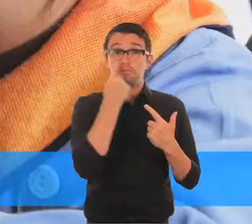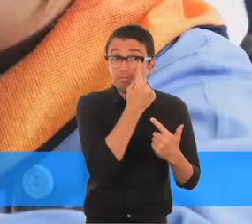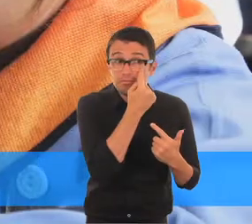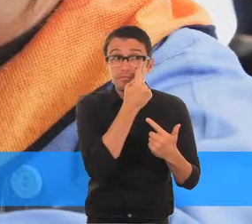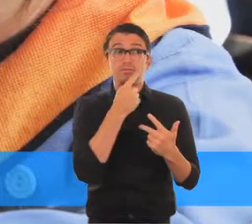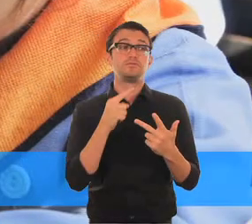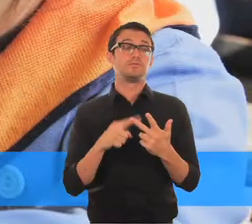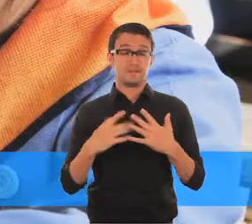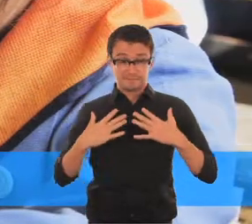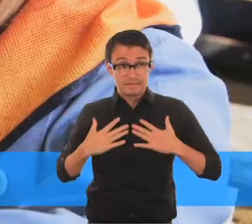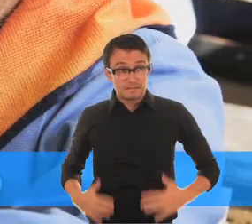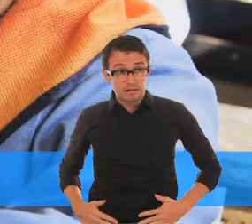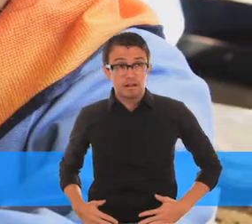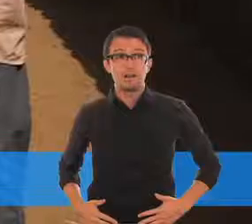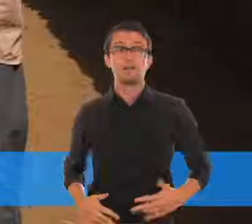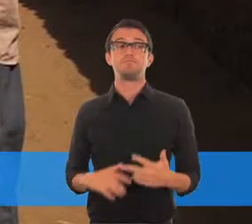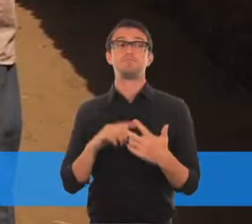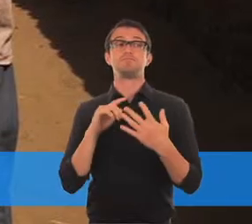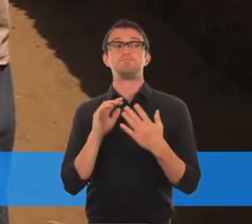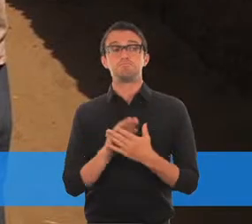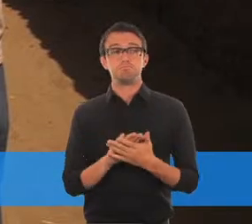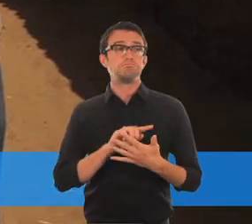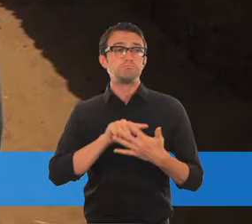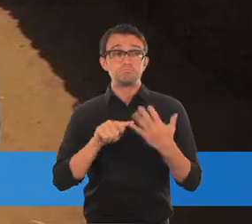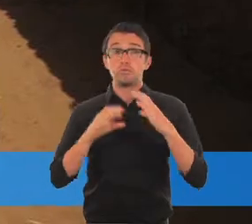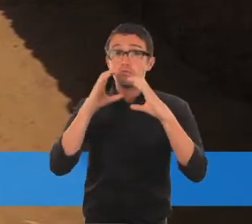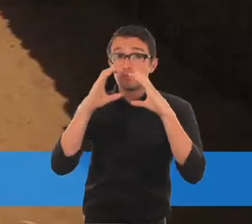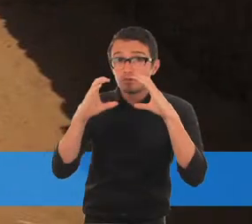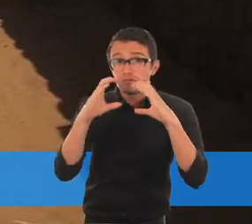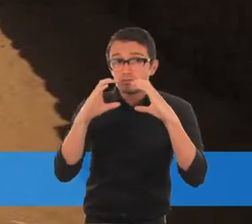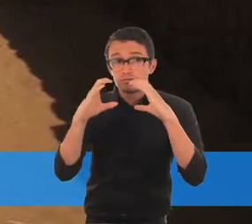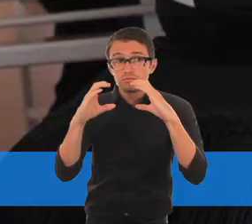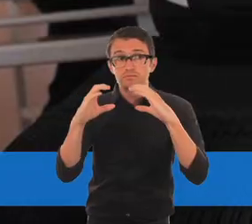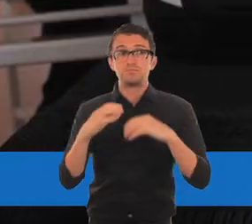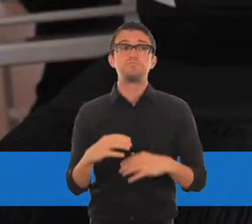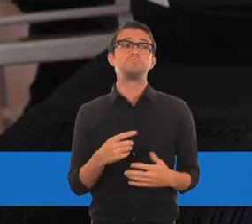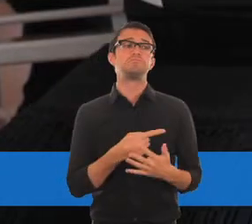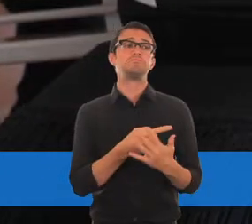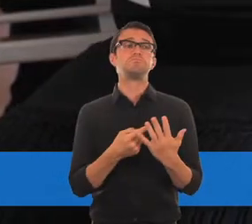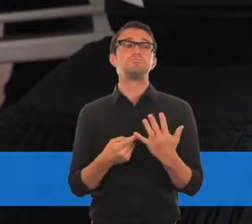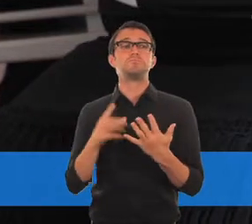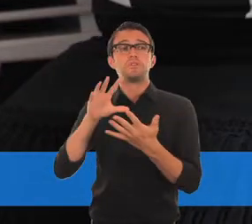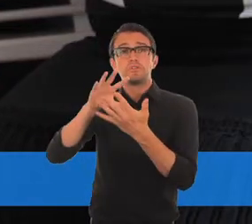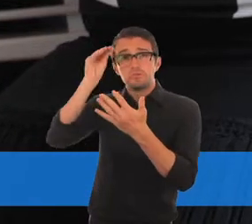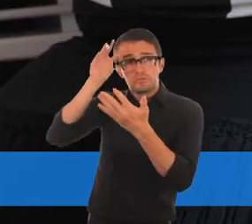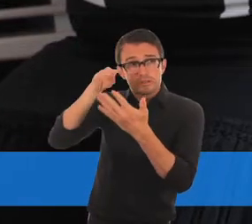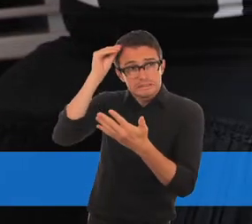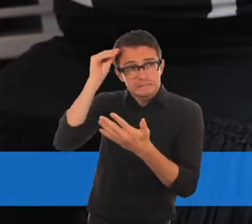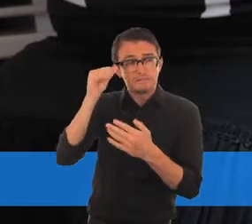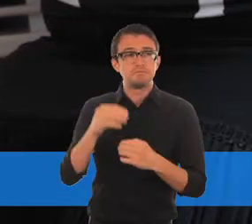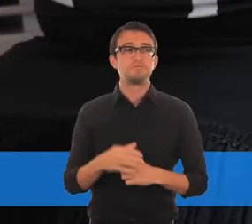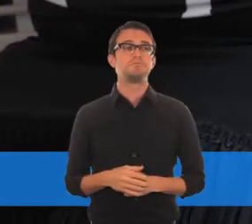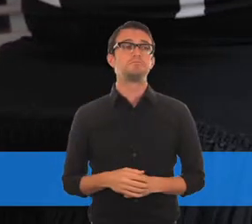sourd à l'école. visuelle, Enfant aveugle et professeur. physique, Jeune homme avec des béquilles. des